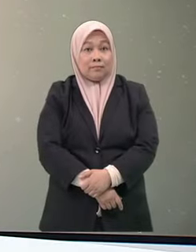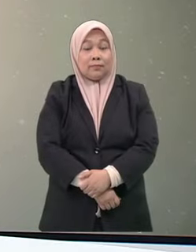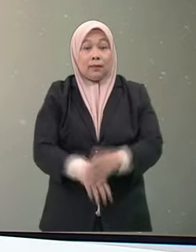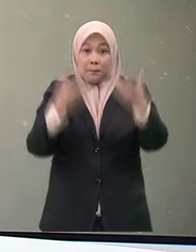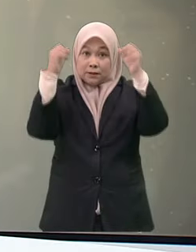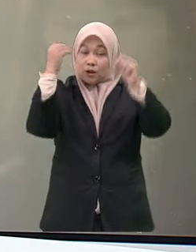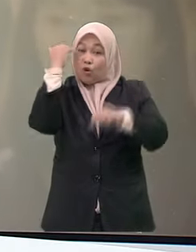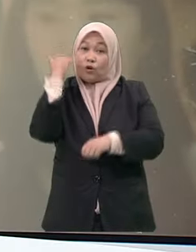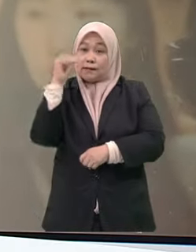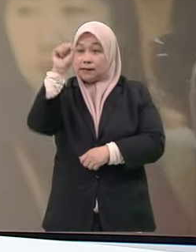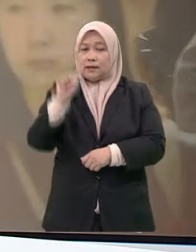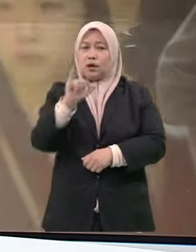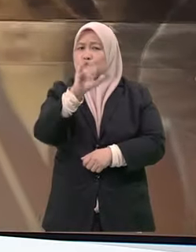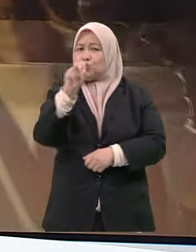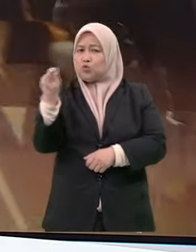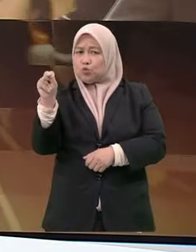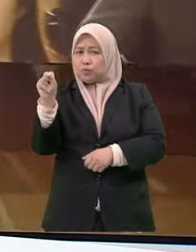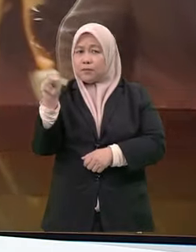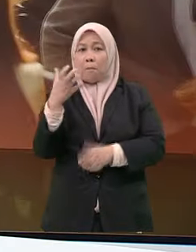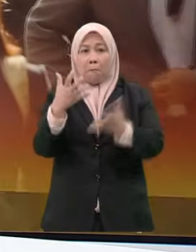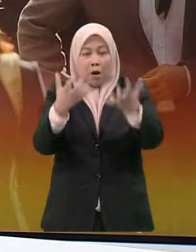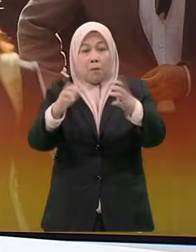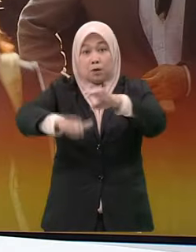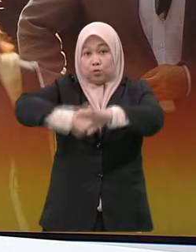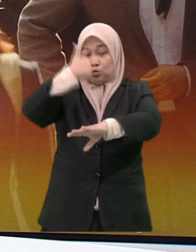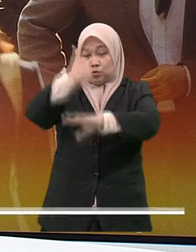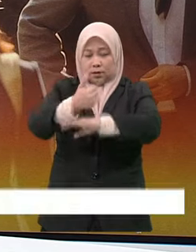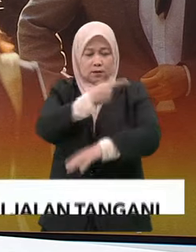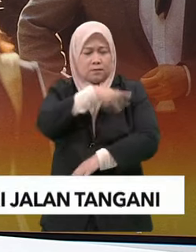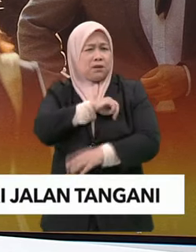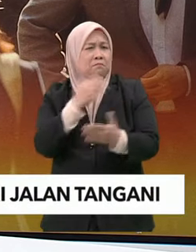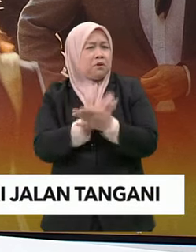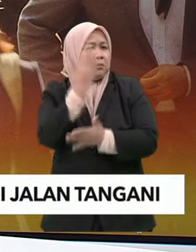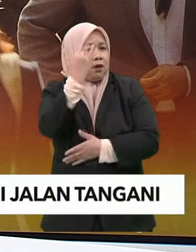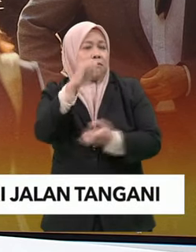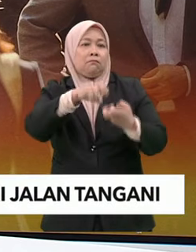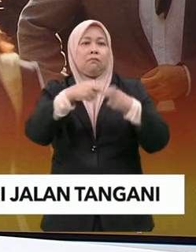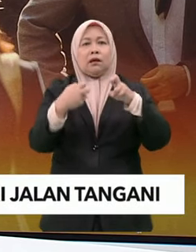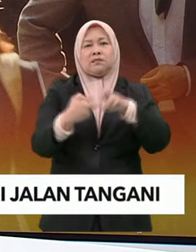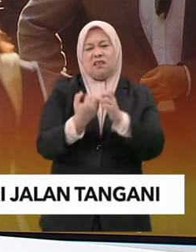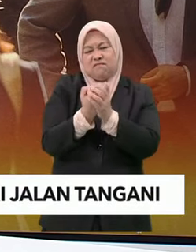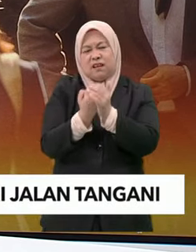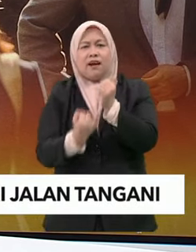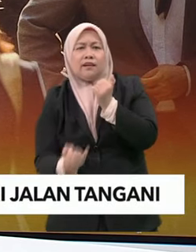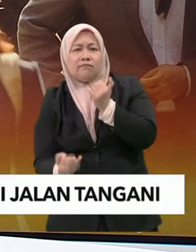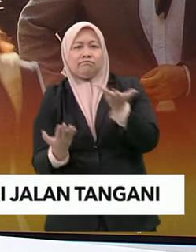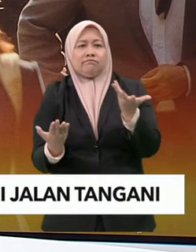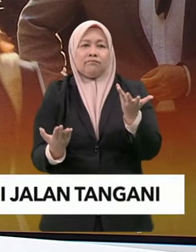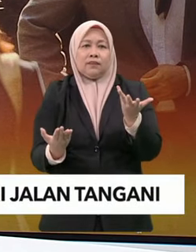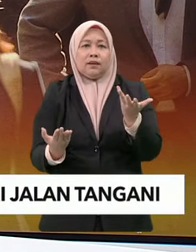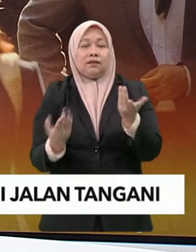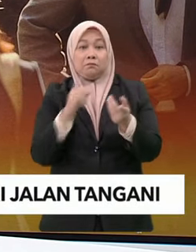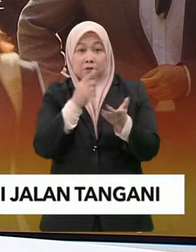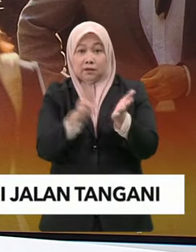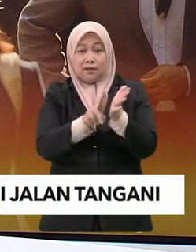Presiden Korea Selatan yunul mahu mewujudkan Kementerian baru ini bagi menangani masalah kadar kelahiran di negara itu yang